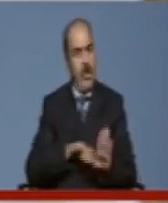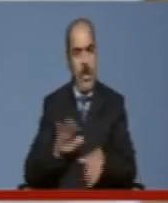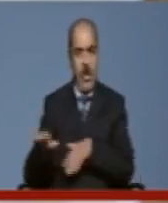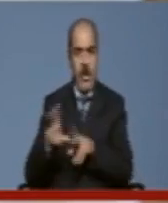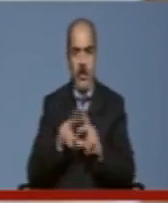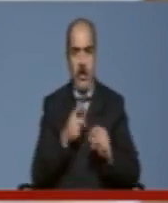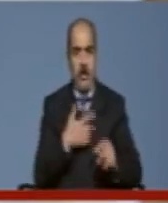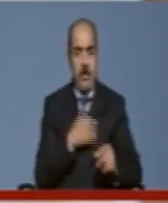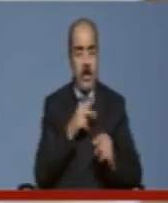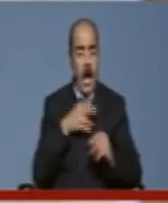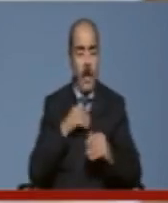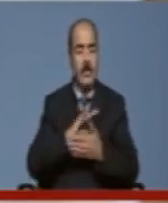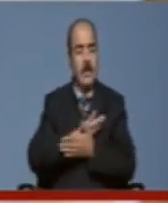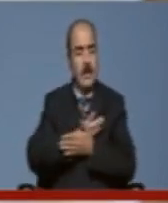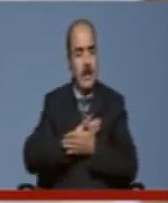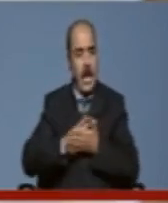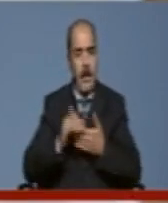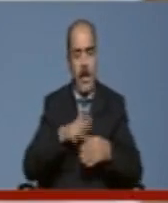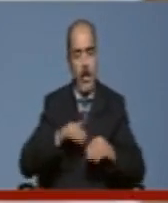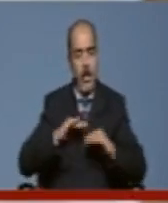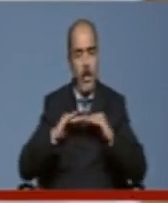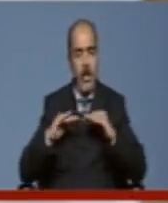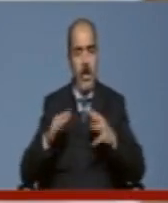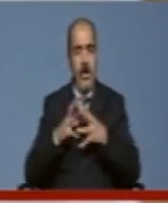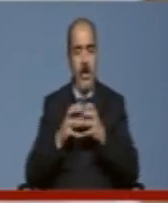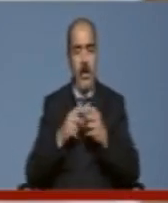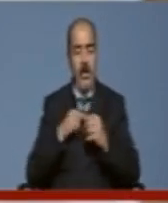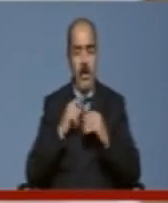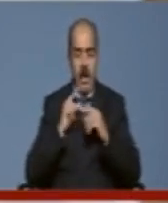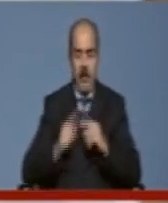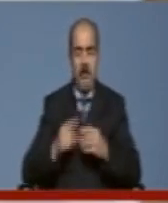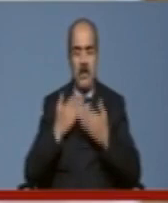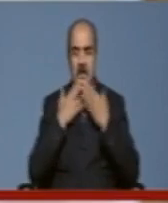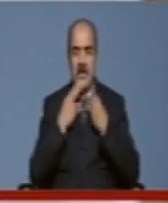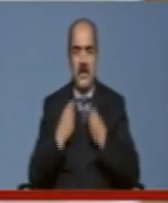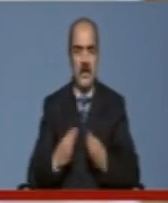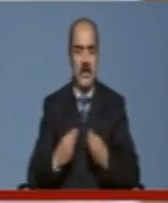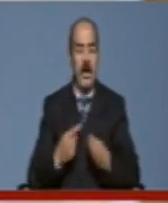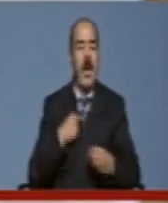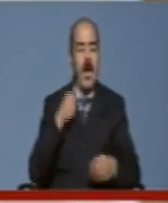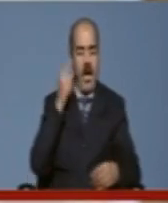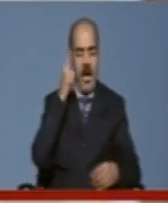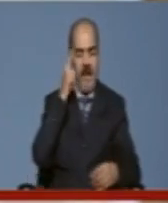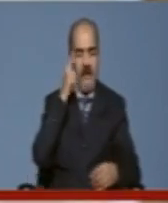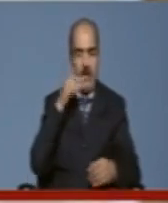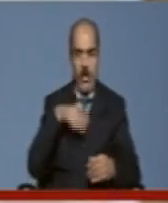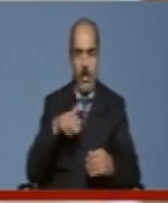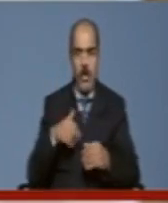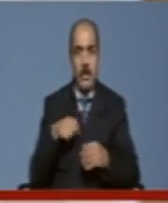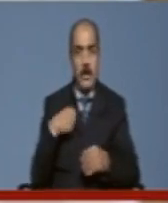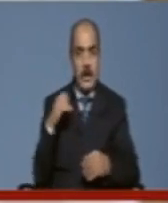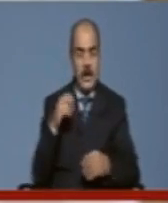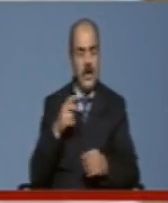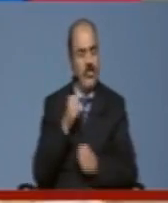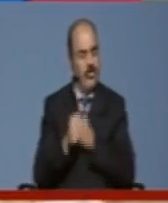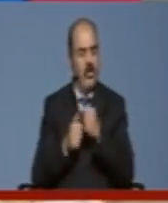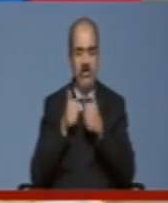من أجل السلام في الشرق الأوسط، ونبقى أوفياء لذلك. أنا أعرف أيضا التزامكم سيادة الرئيس في هذا الموضوع.